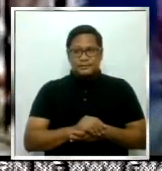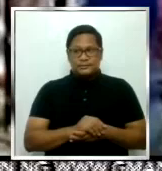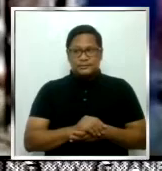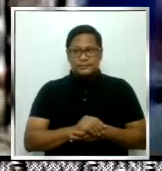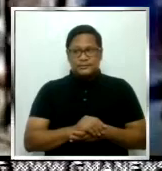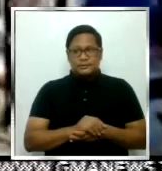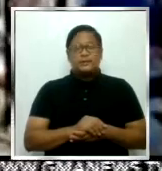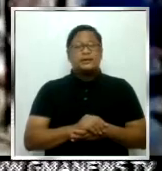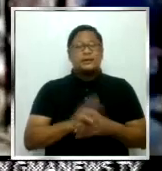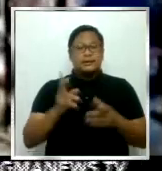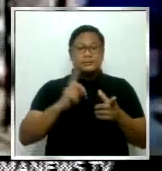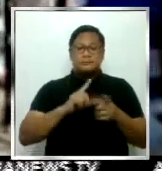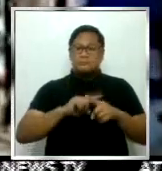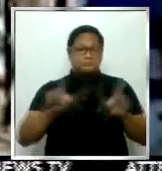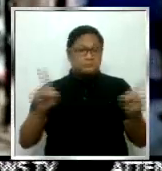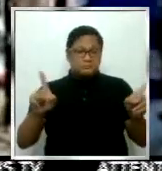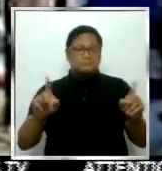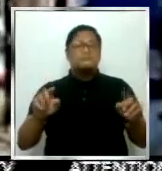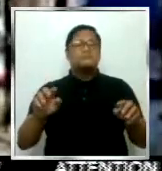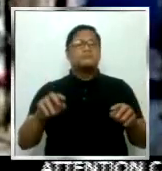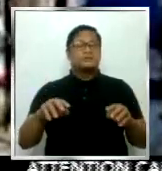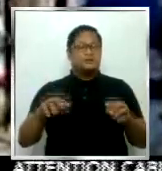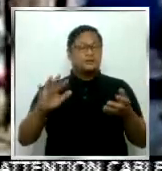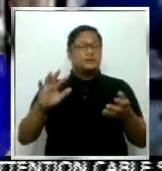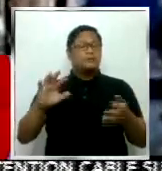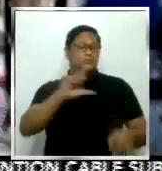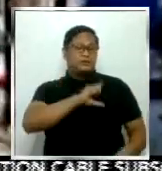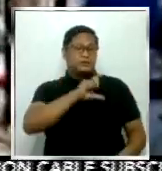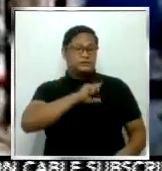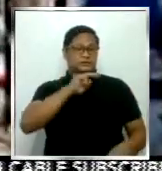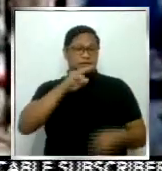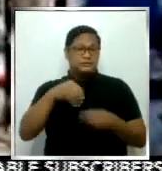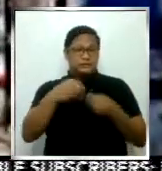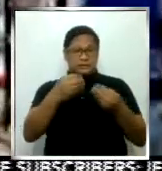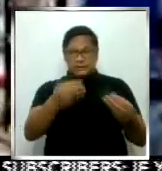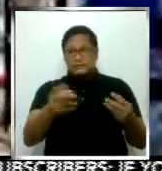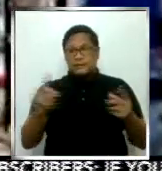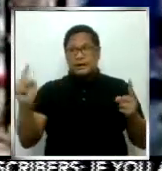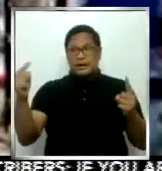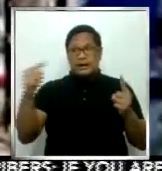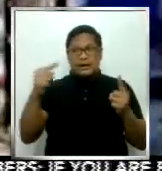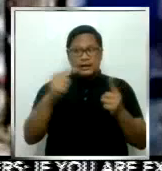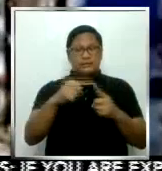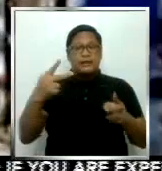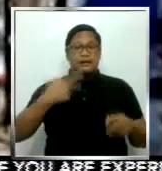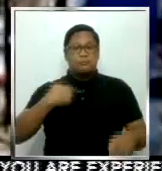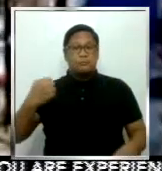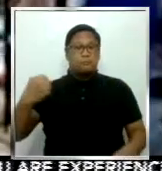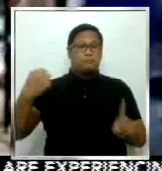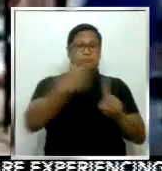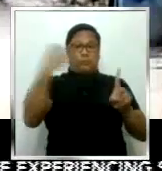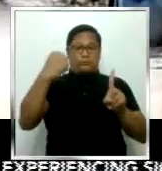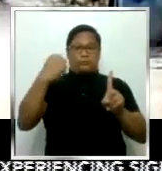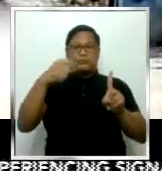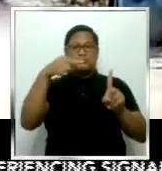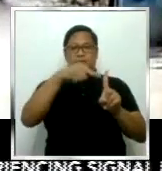Pero hindi ito agad binigay ng pulis hanggang sa inambaan niya ng suntok ang lalaki.